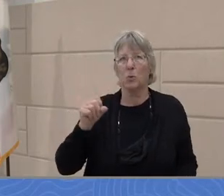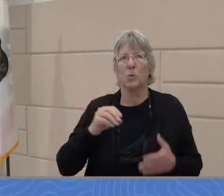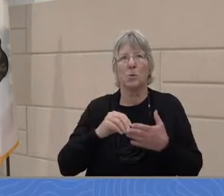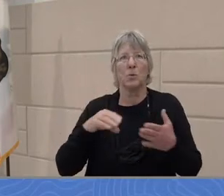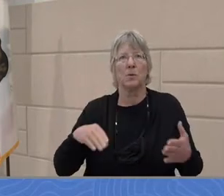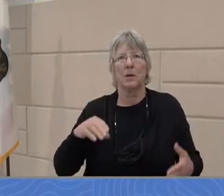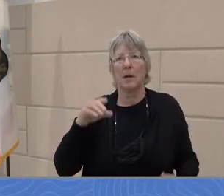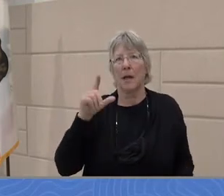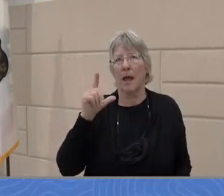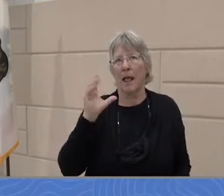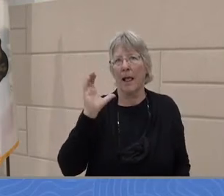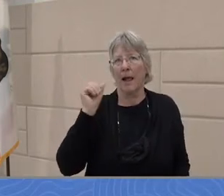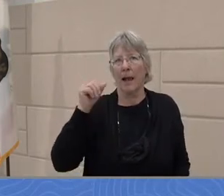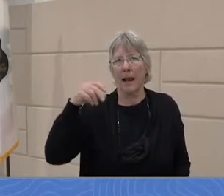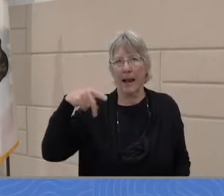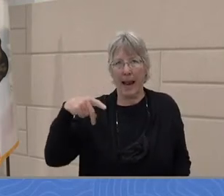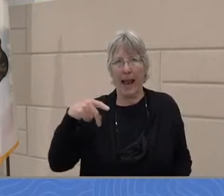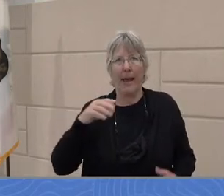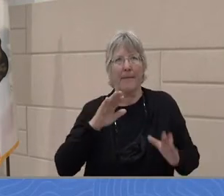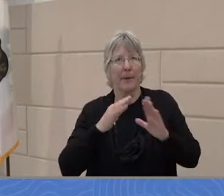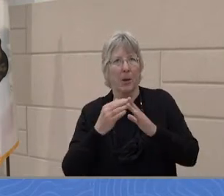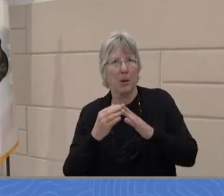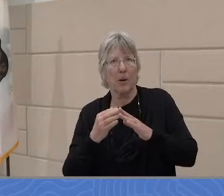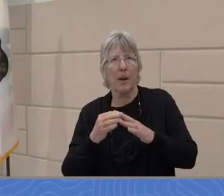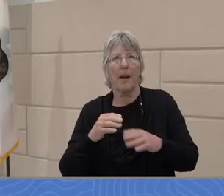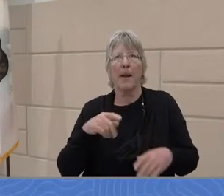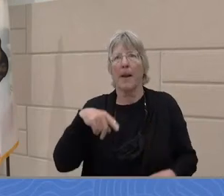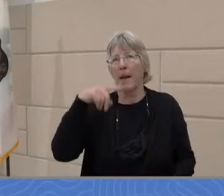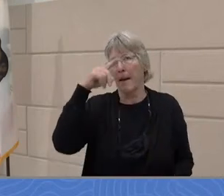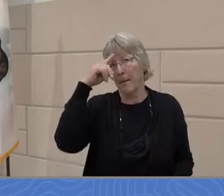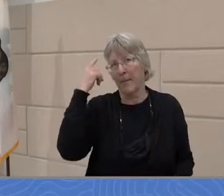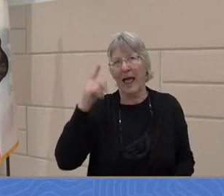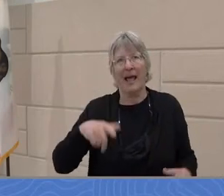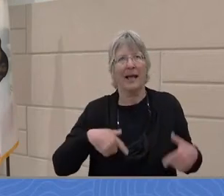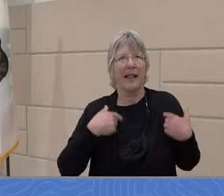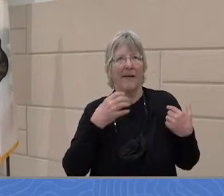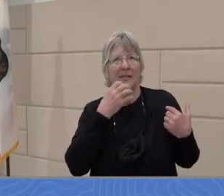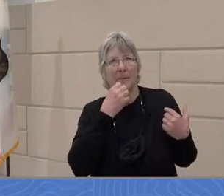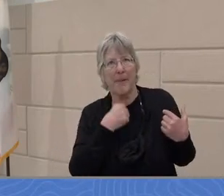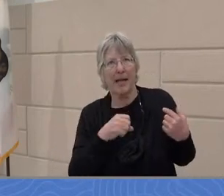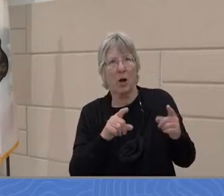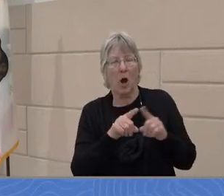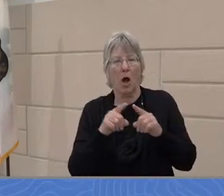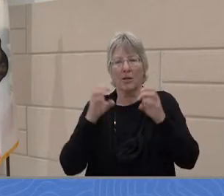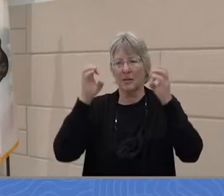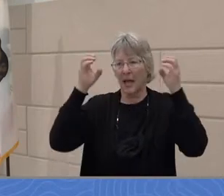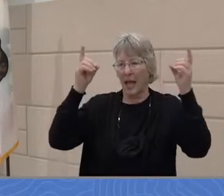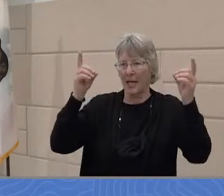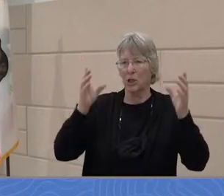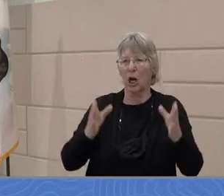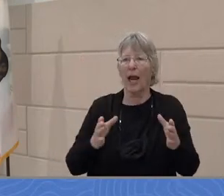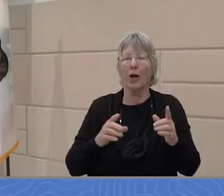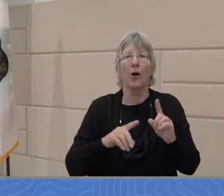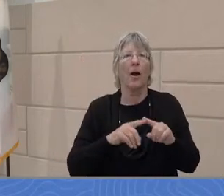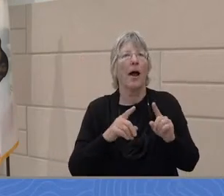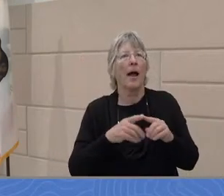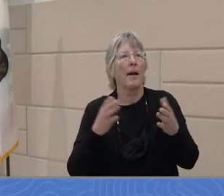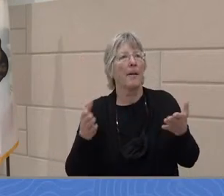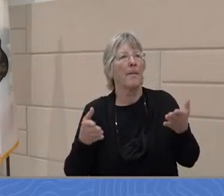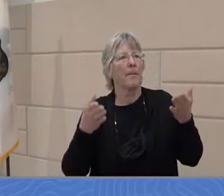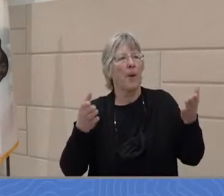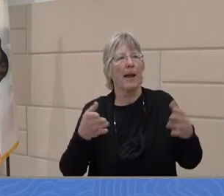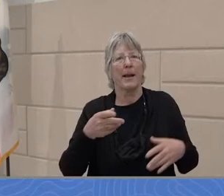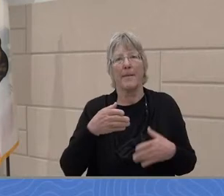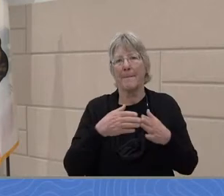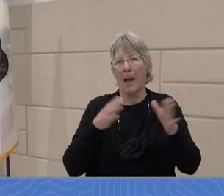เซอร์สบายขมาวให้เจียสมาชิกในการปฏิอัลคาภายในในอบรมขยมส่งพระ